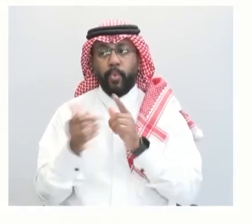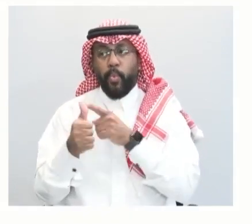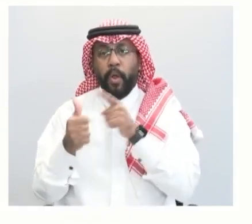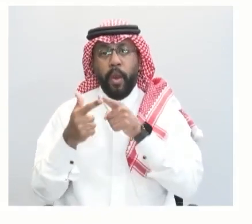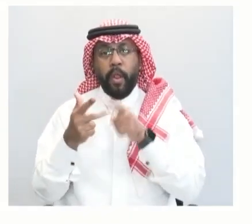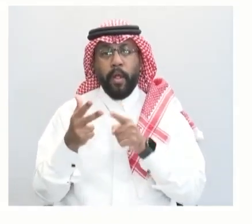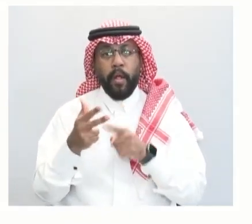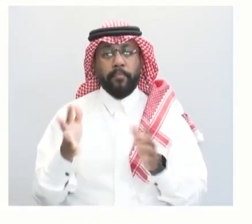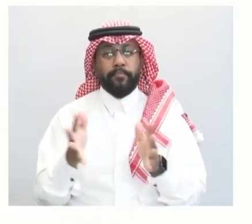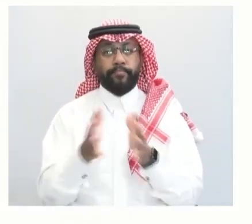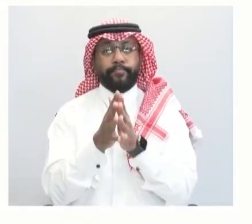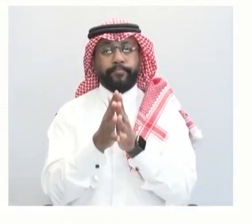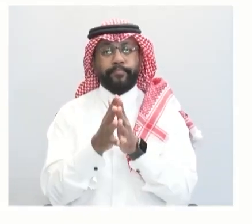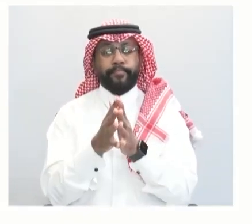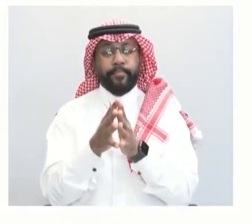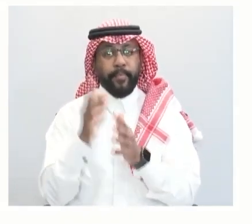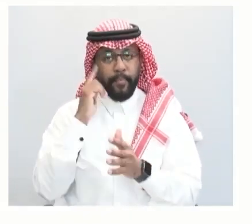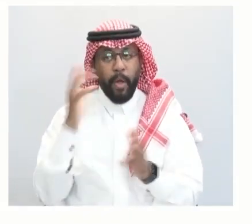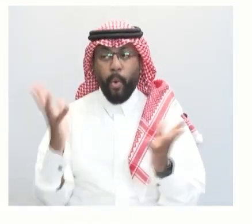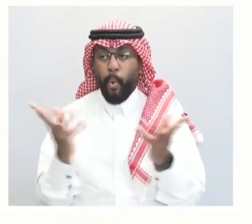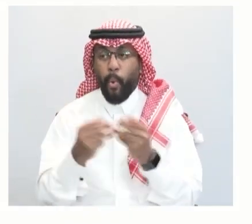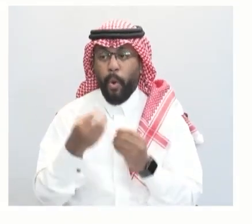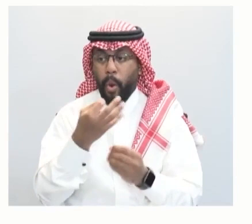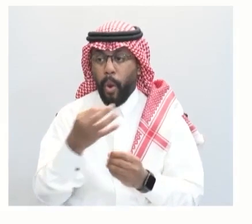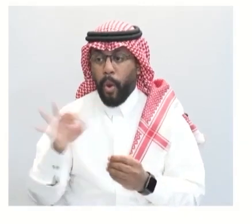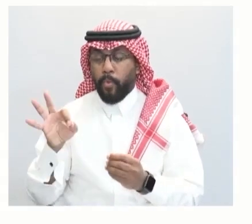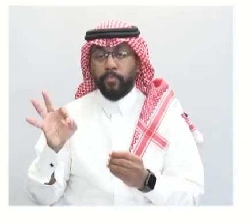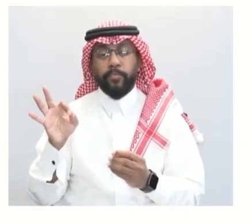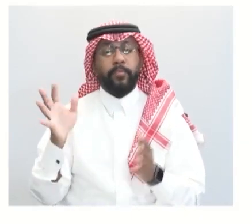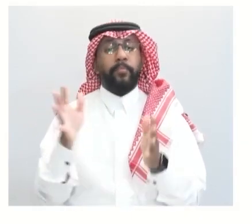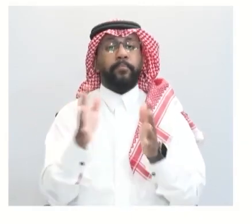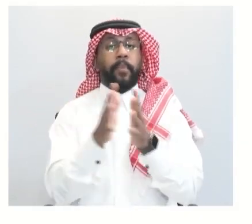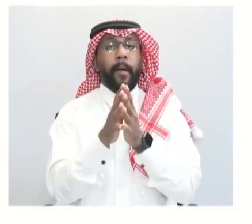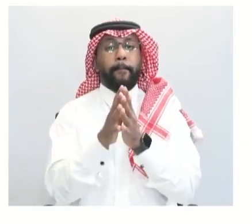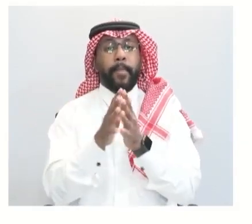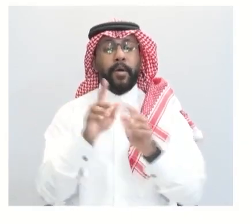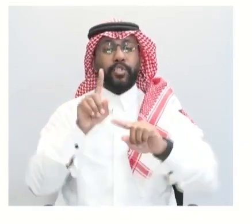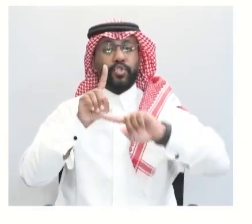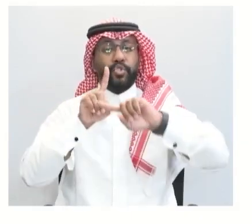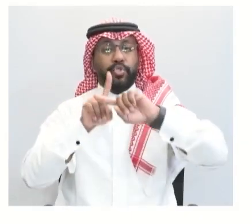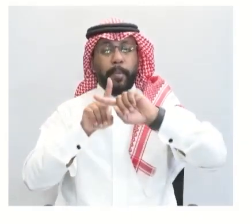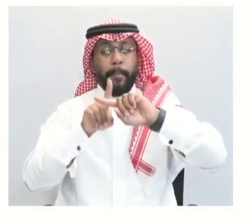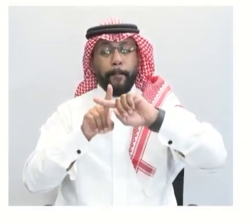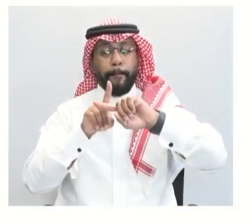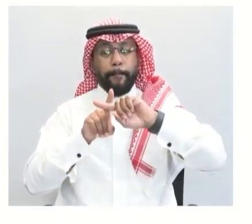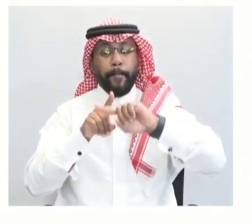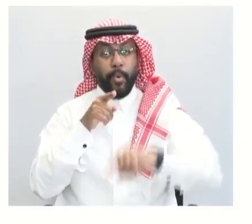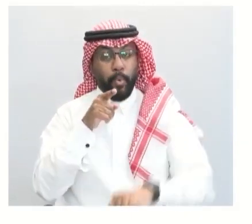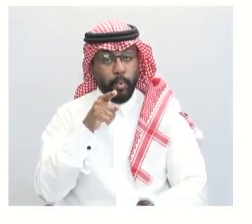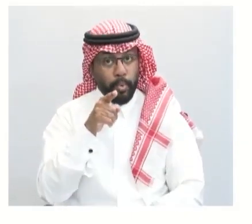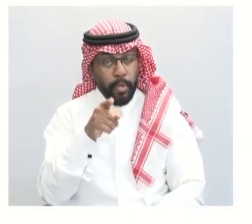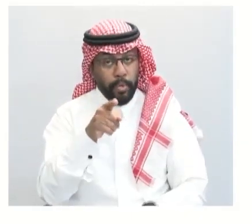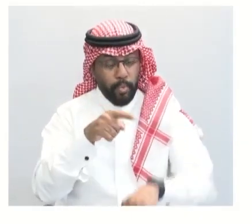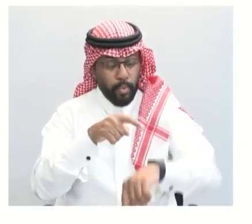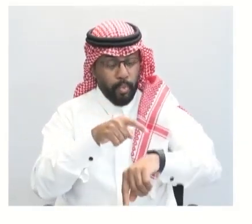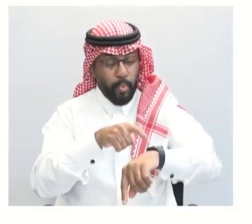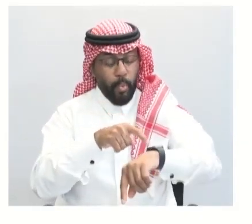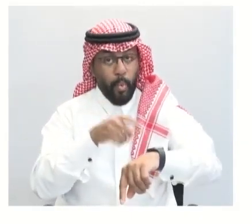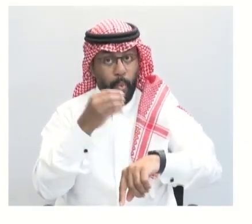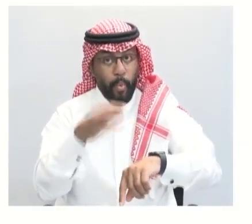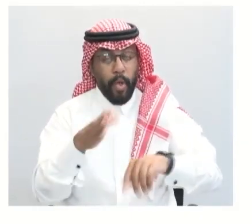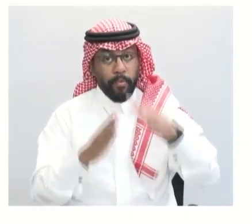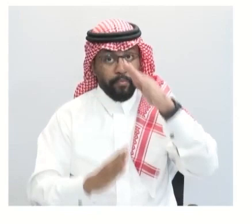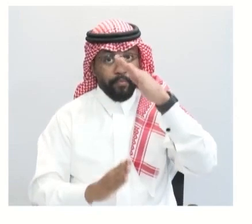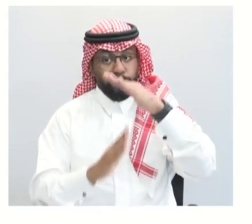النقود ثم هنا سوف نكتب مجموع هذه النقود الان سوف اطلب منكم بعض الوقت